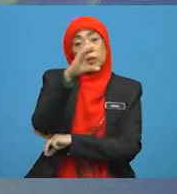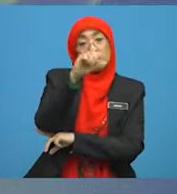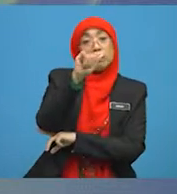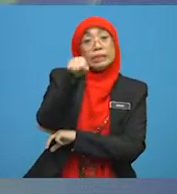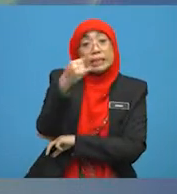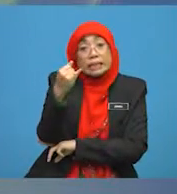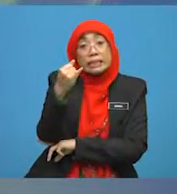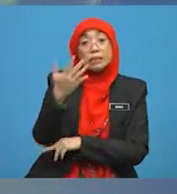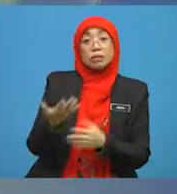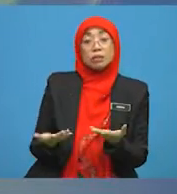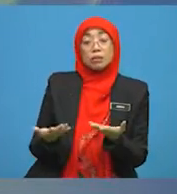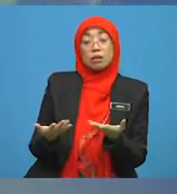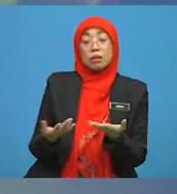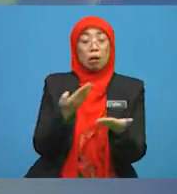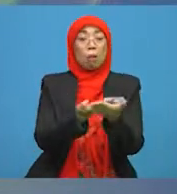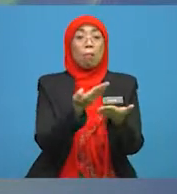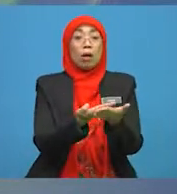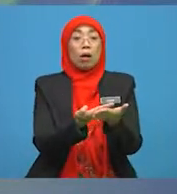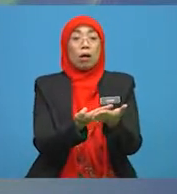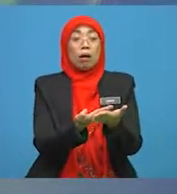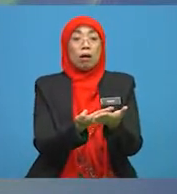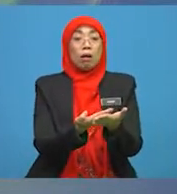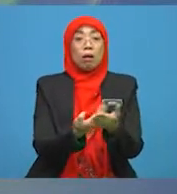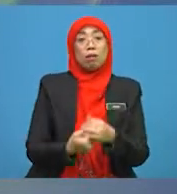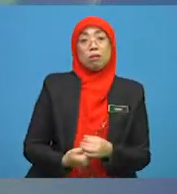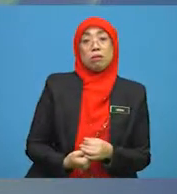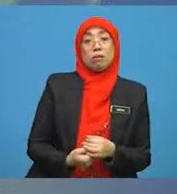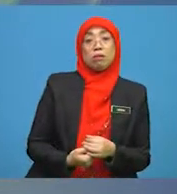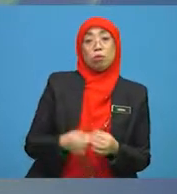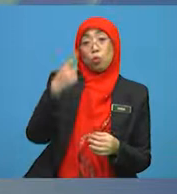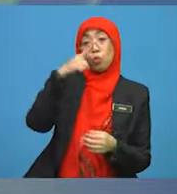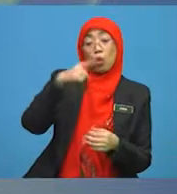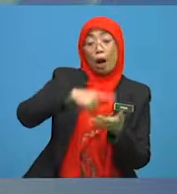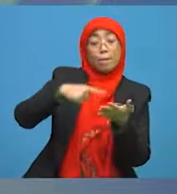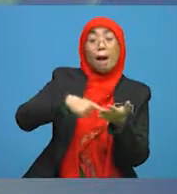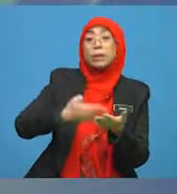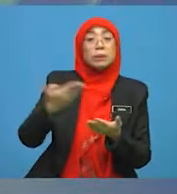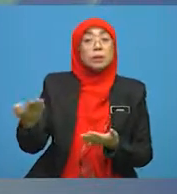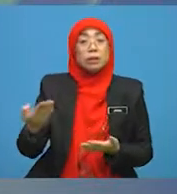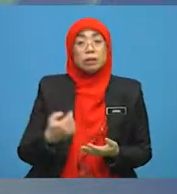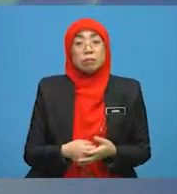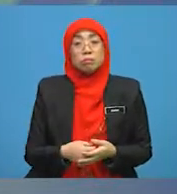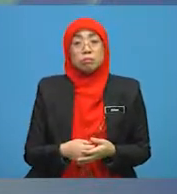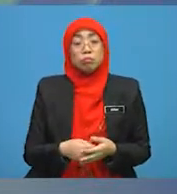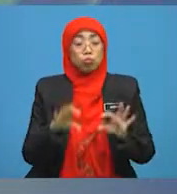charge. Charge perkhidmatan dan rawatan di hospital swasta itu sangat mahal.